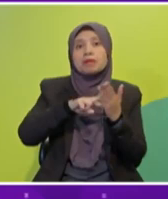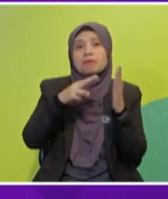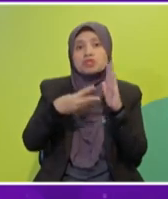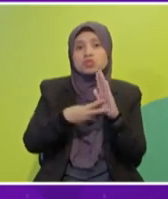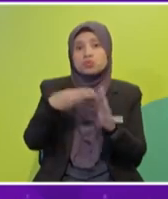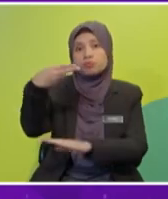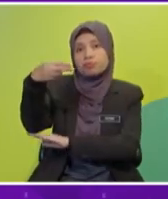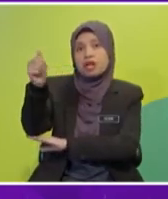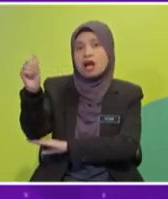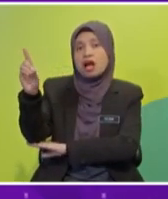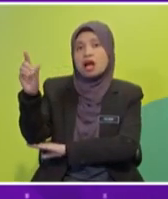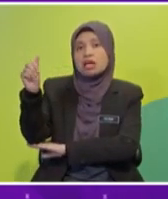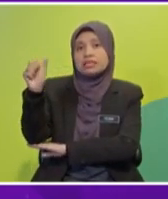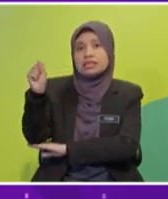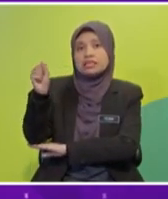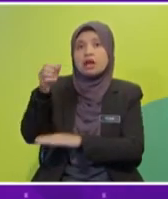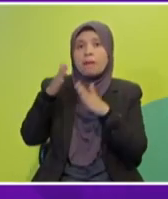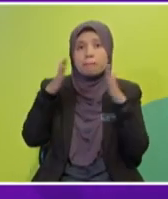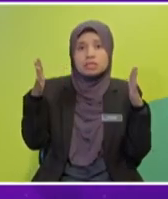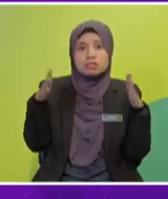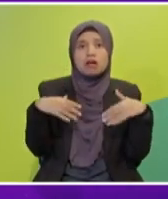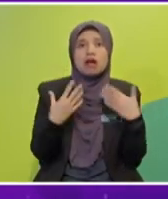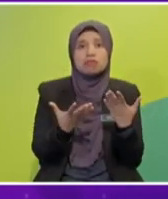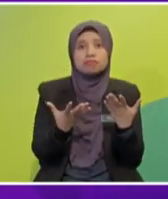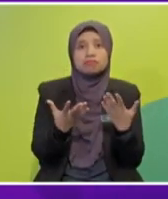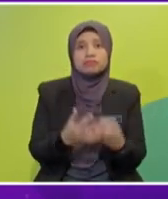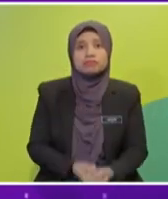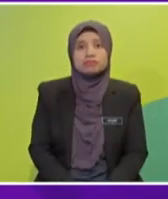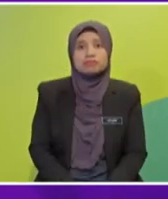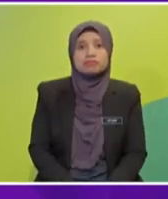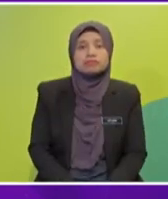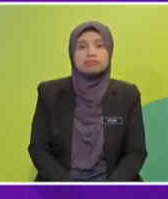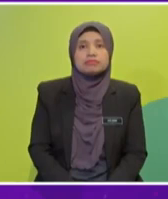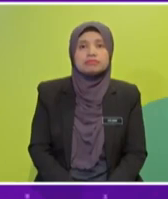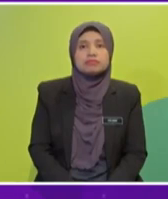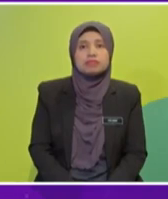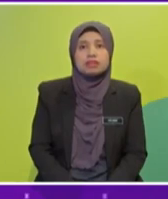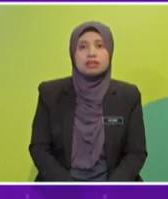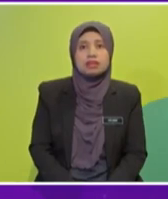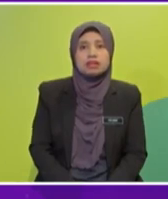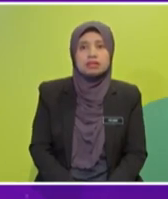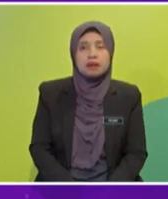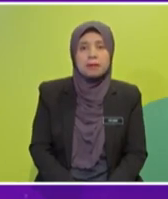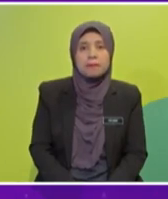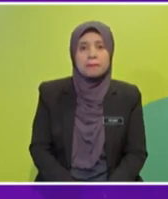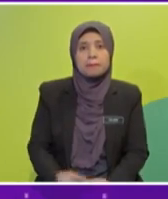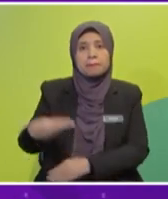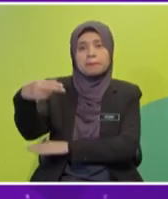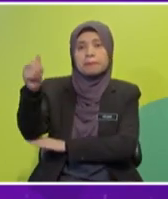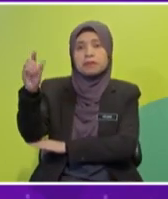Syifa? Maksud hadas tadi. Hadas ialah kekotoran maknawi pada